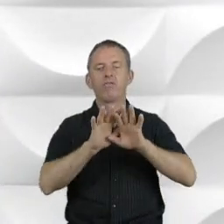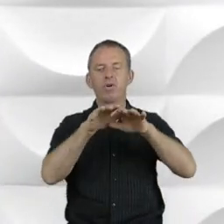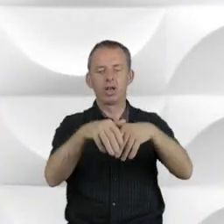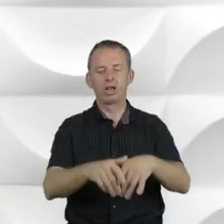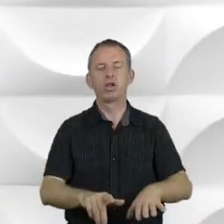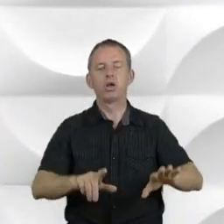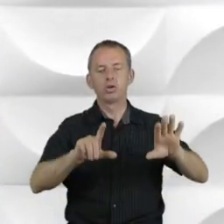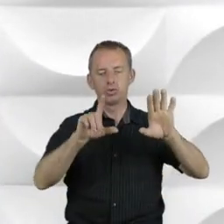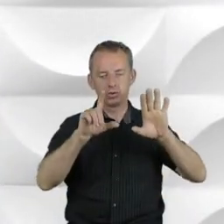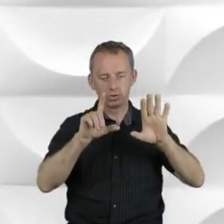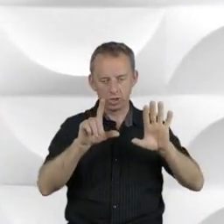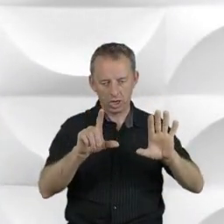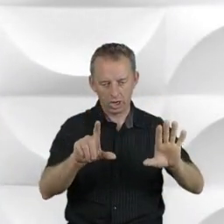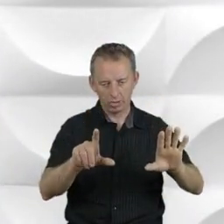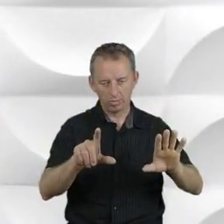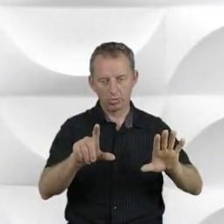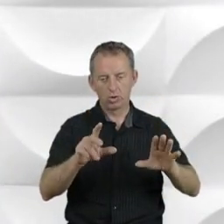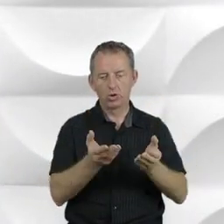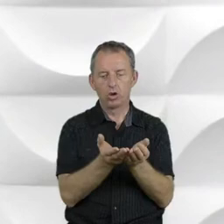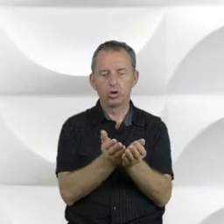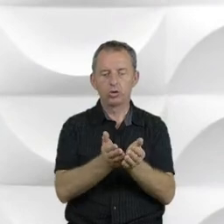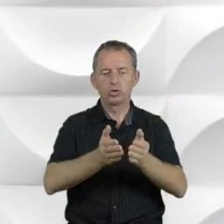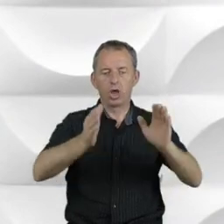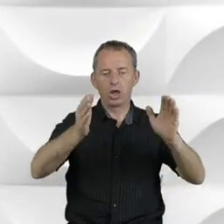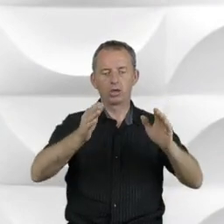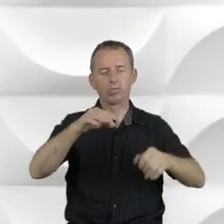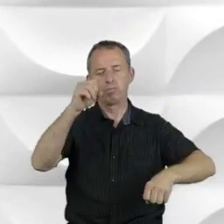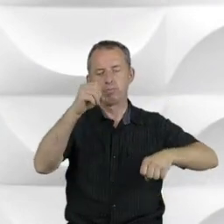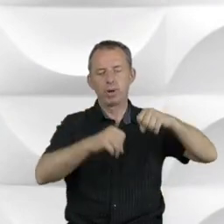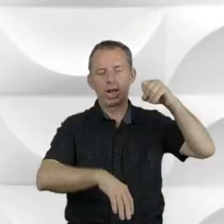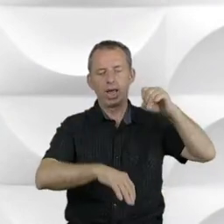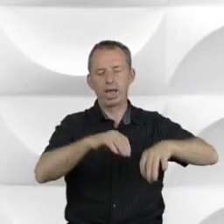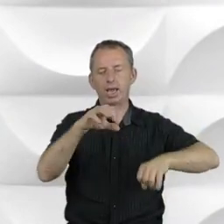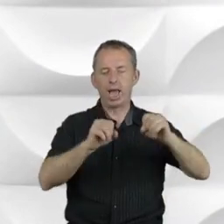7 czasz z plagami.